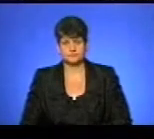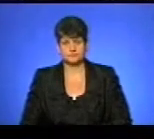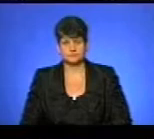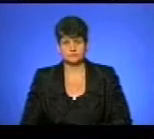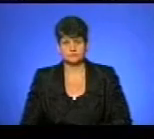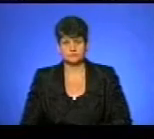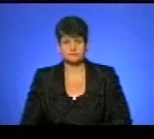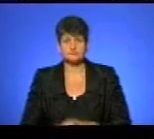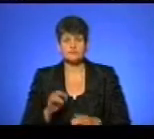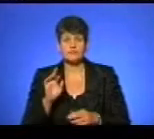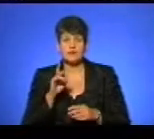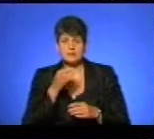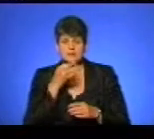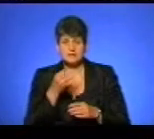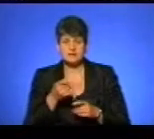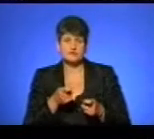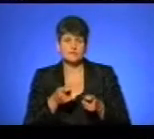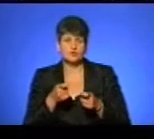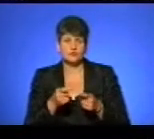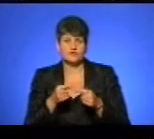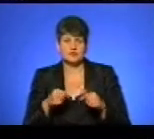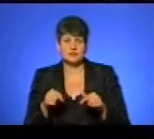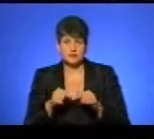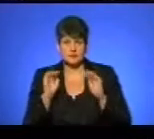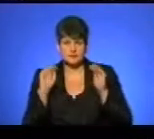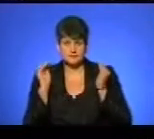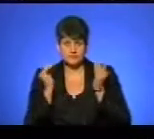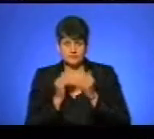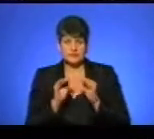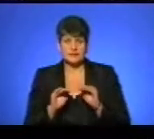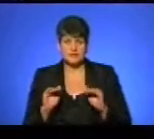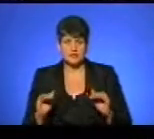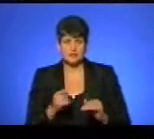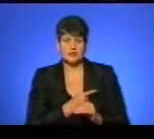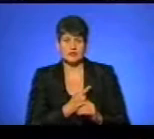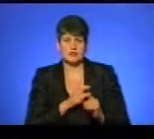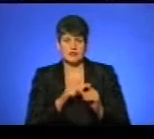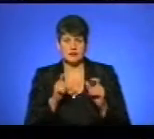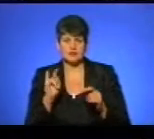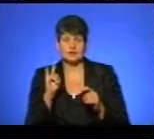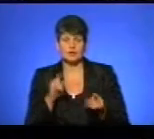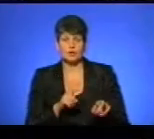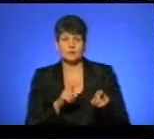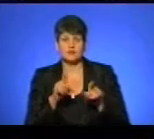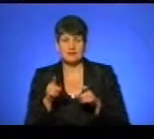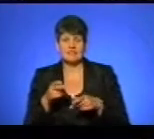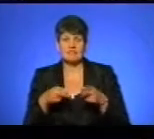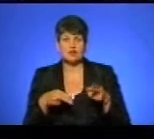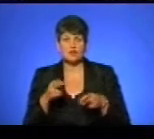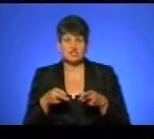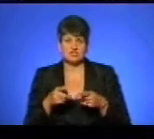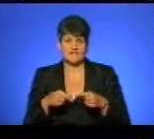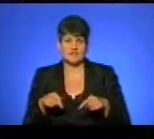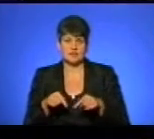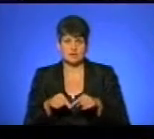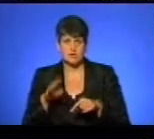як повідомив завідувач відділення анестезіології та інтенсивної терапії дитячої лікарні Михайло Галич, дитину перевели у хірургічне відділення.